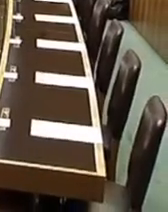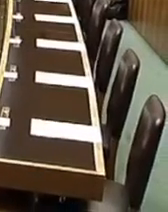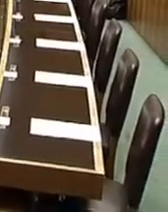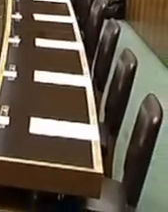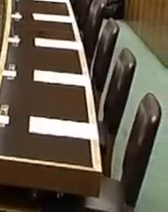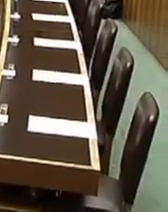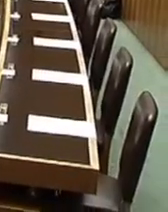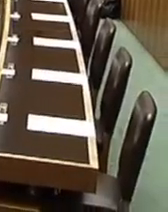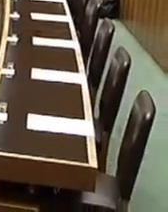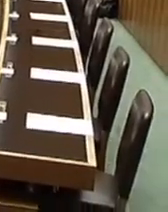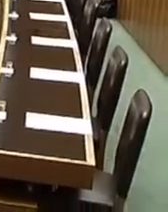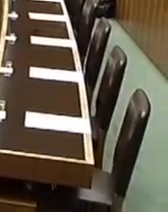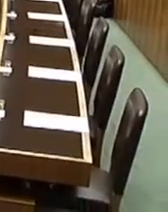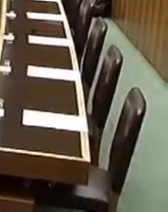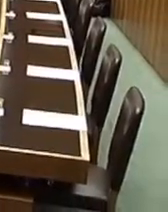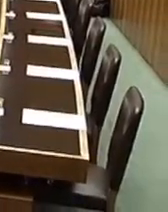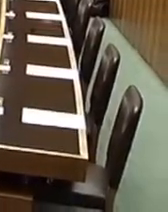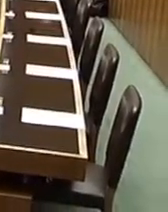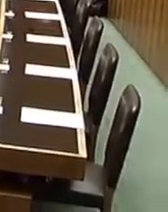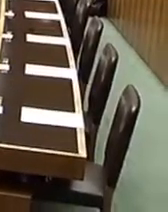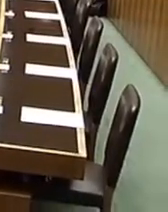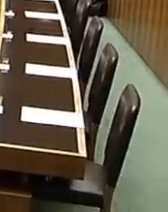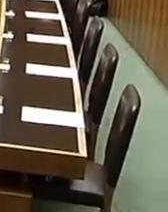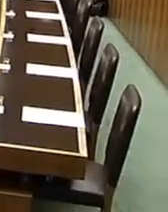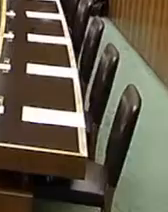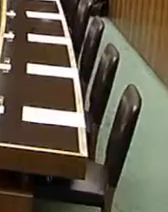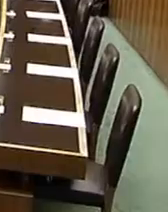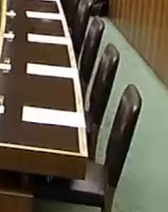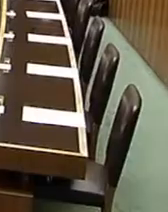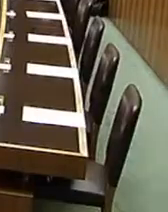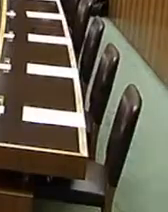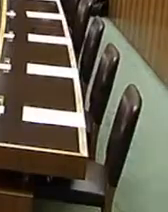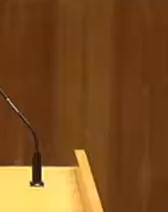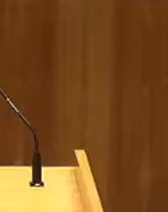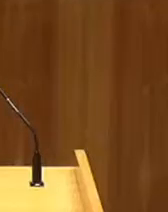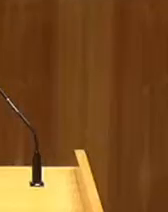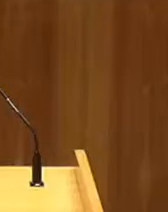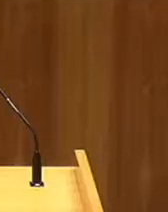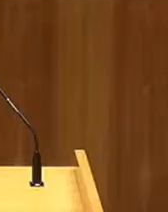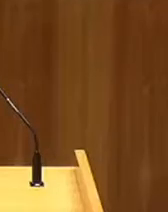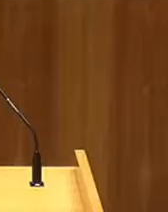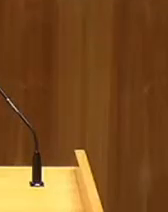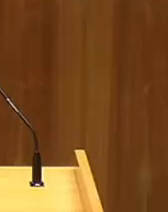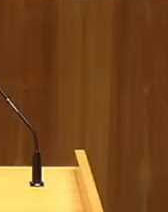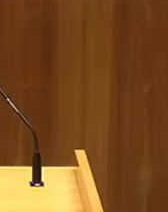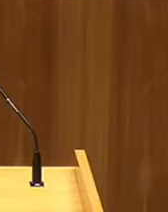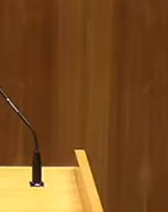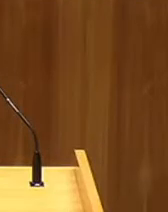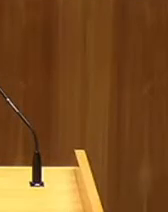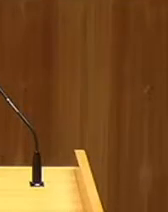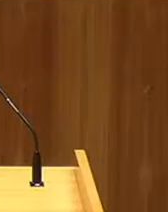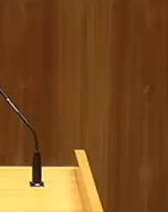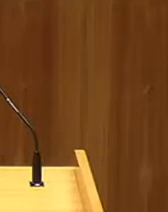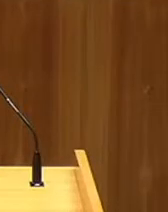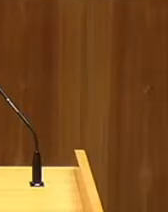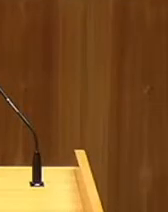Herren im Hohen Haus und vor den Fernsehschirmen, ja, Sicherheit gilt als Grundrecht und wichtige